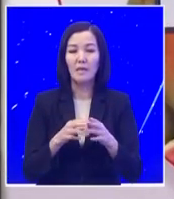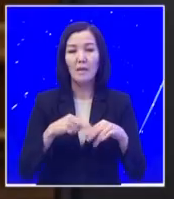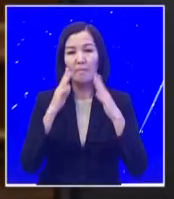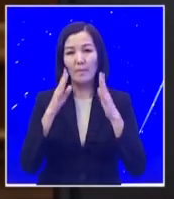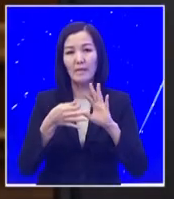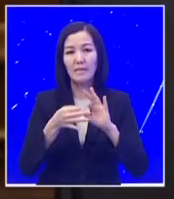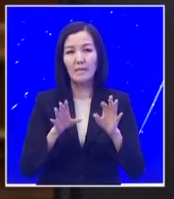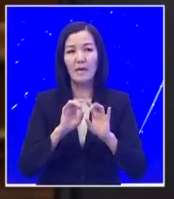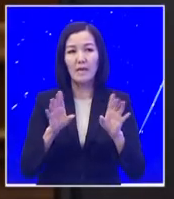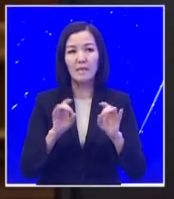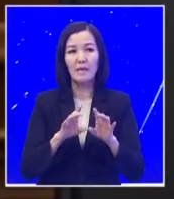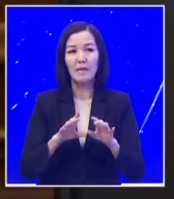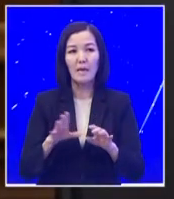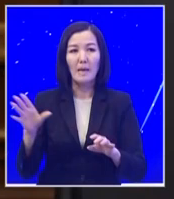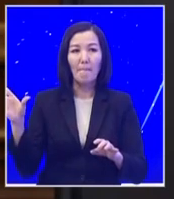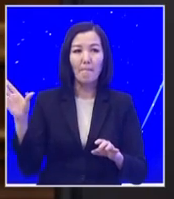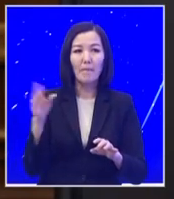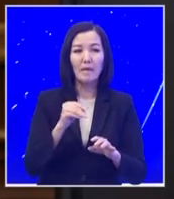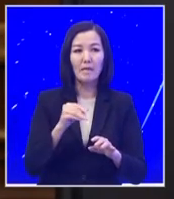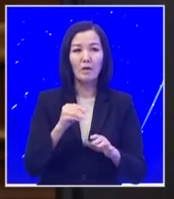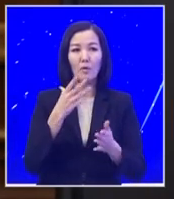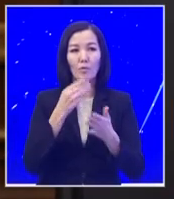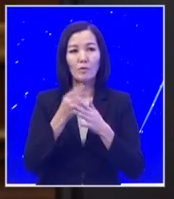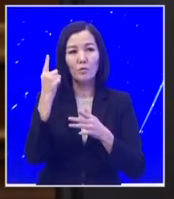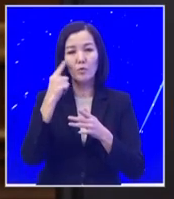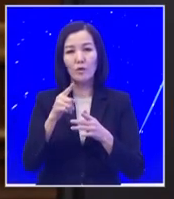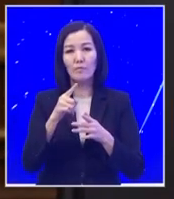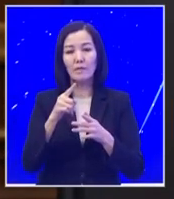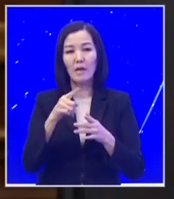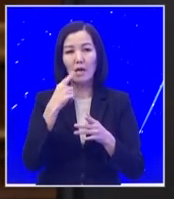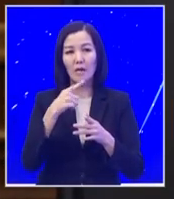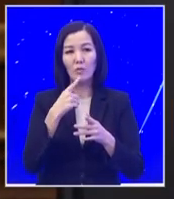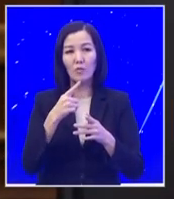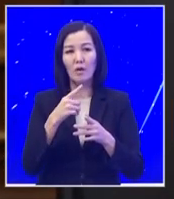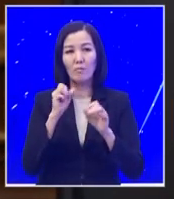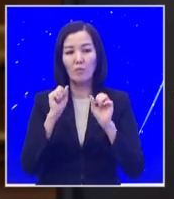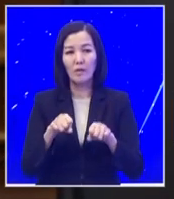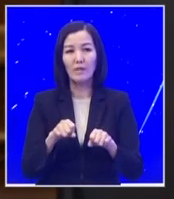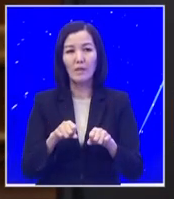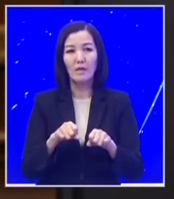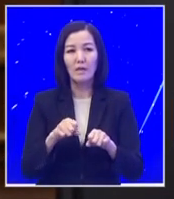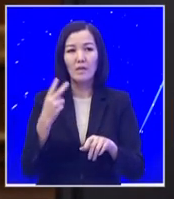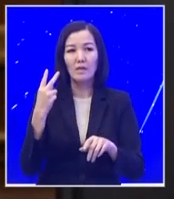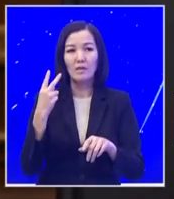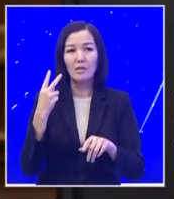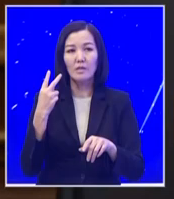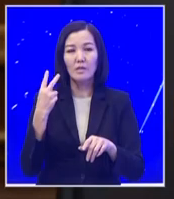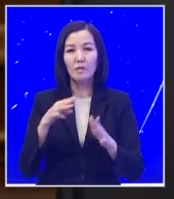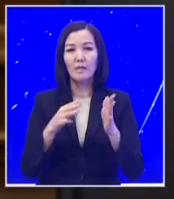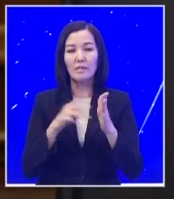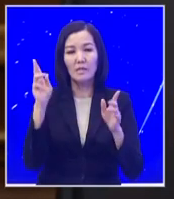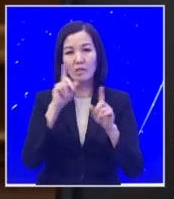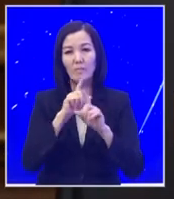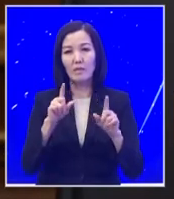айтты. Кез келген жерде өз ойымды ортаға салып, елдерден информация жинап отырам. 28-ші